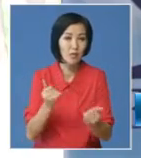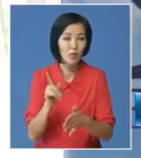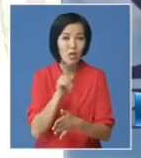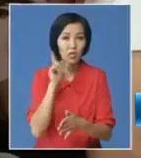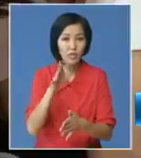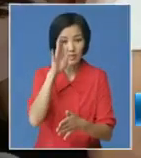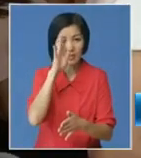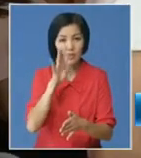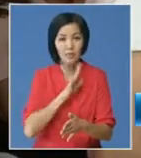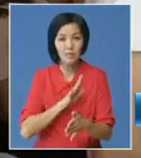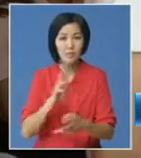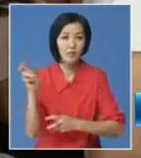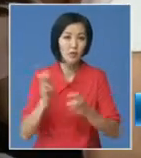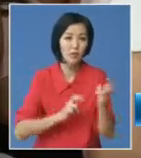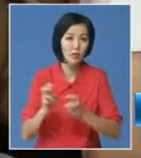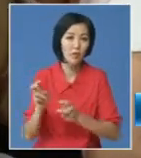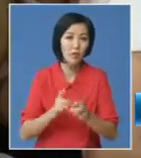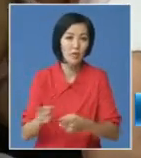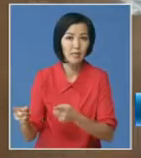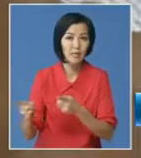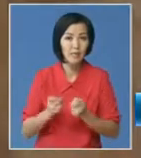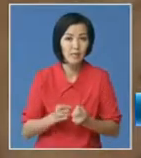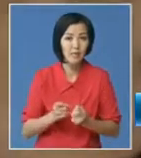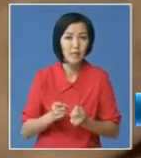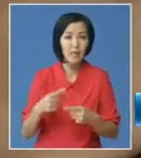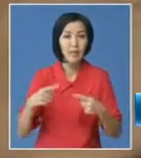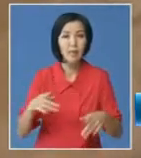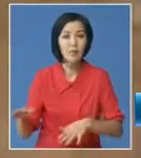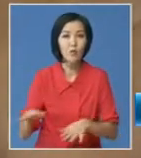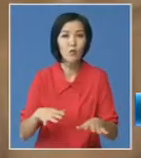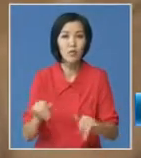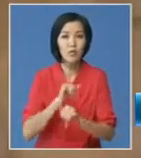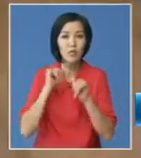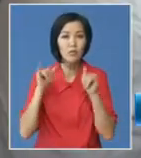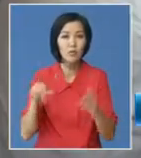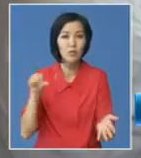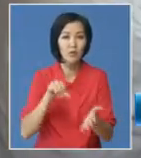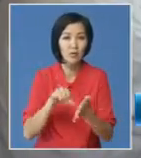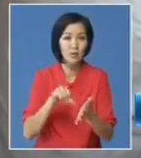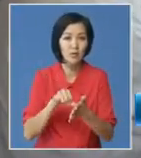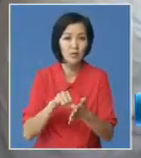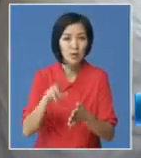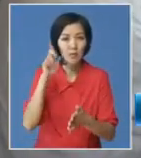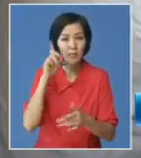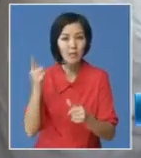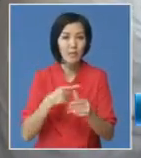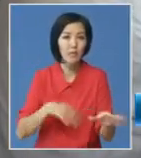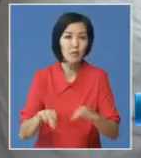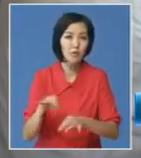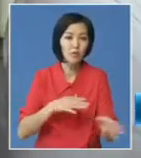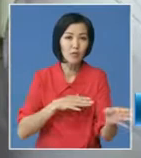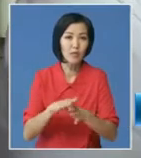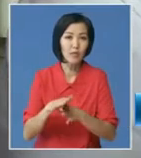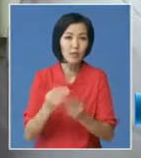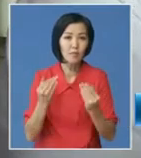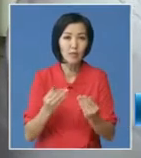қыз-жігіттерді индустрияға тартып, еліміздің өзге өңірлерін өркендетуге жұмылдыру. Мемлекет аталған жобаны жүзеге асыру мақсатында